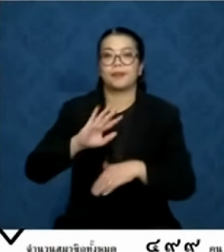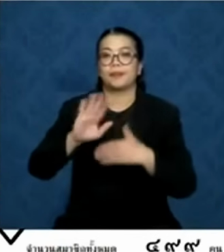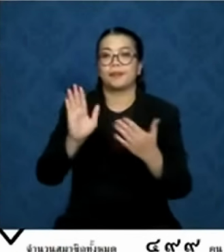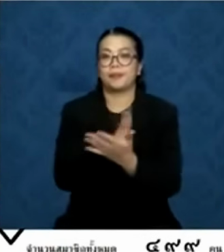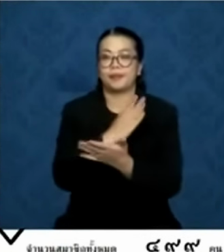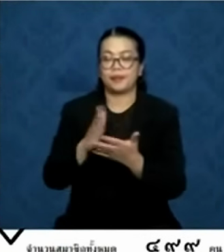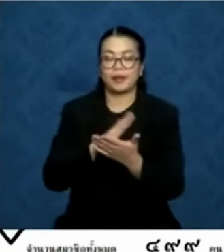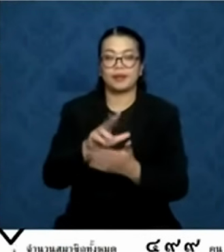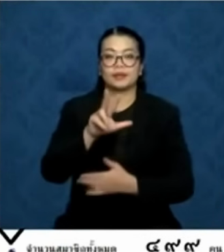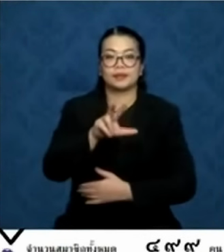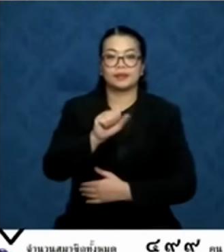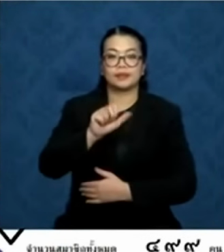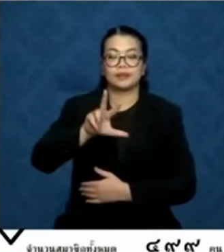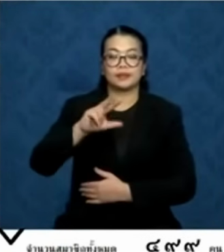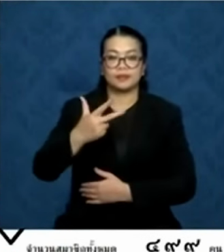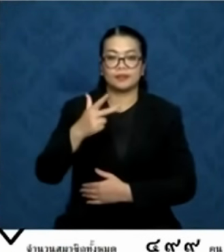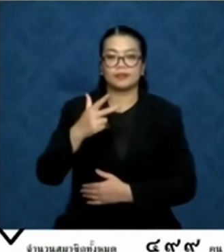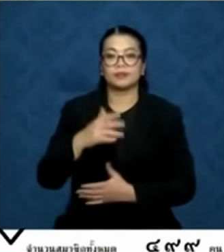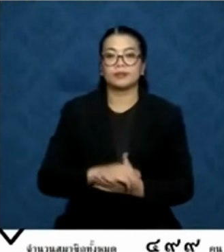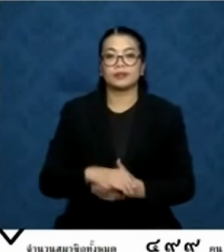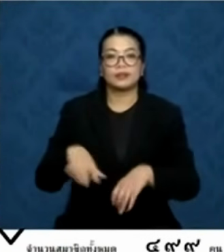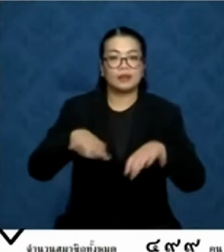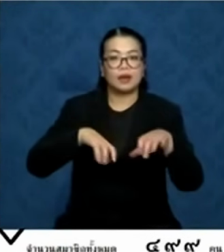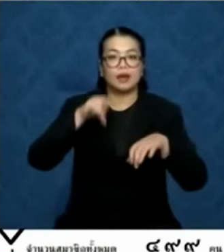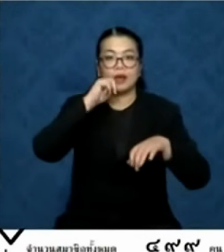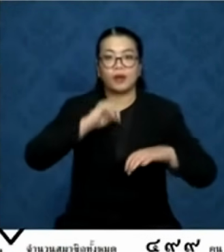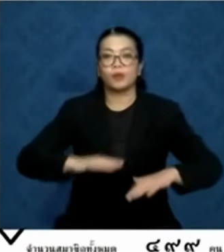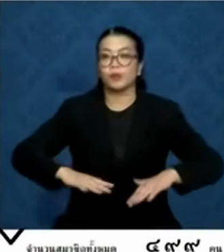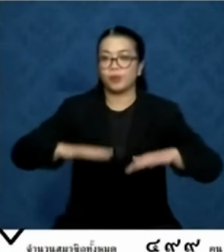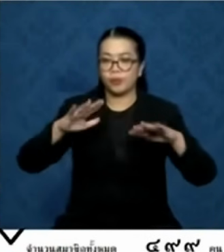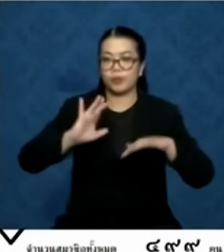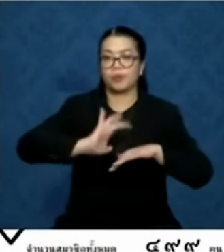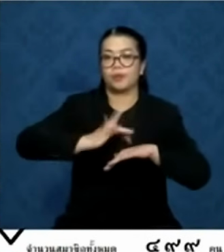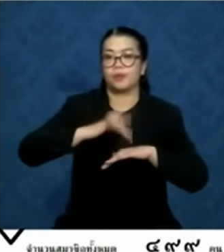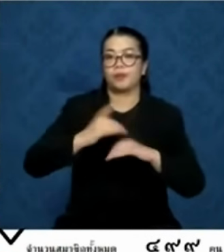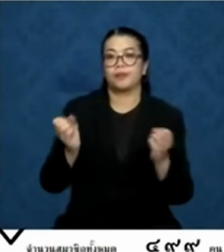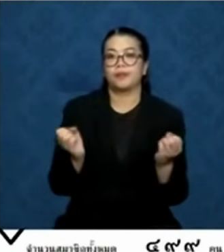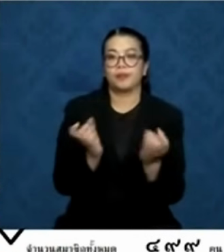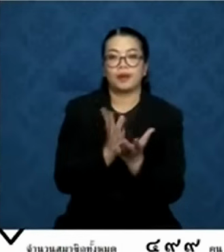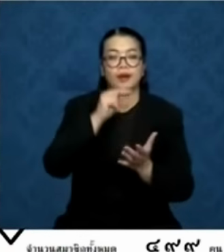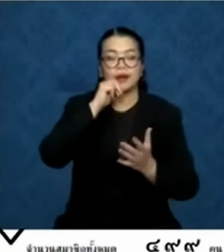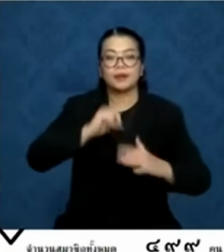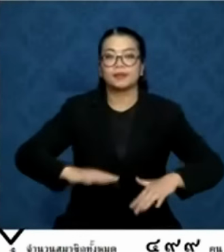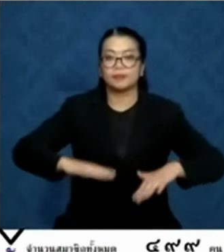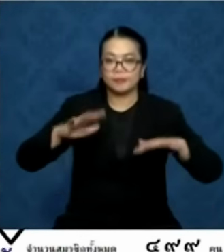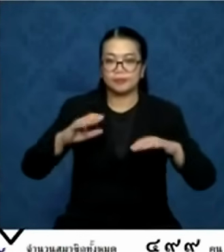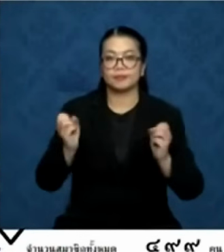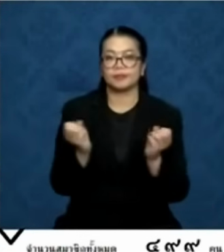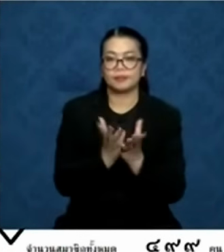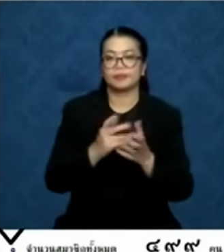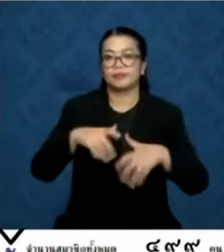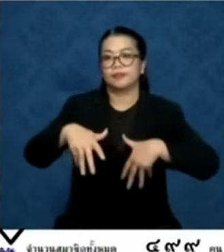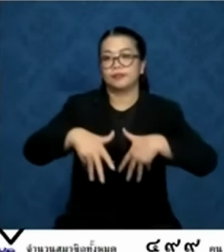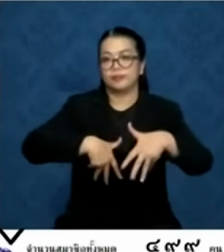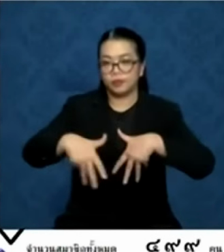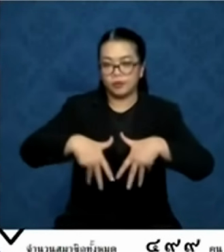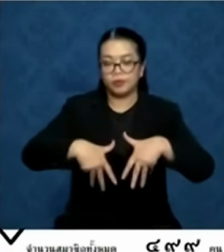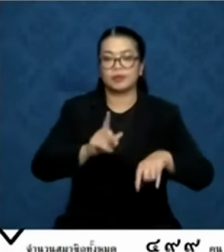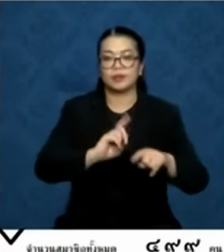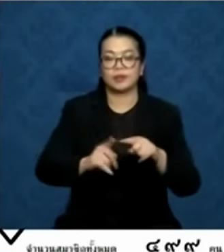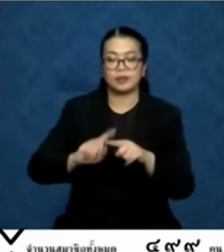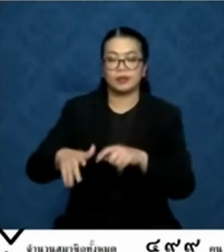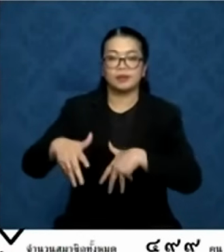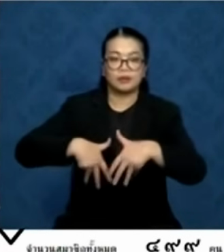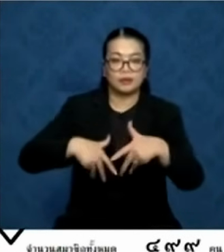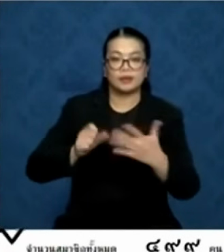335,501 ไร่การจัดการน้ำท่วมและบรรเทาสาธารณภัยและบรรเทาสถานการณ์อุทกภัยในพื้นที่ชุมชนและพื้น